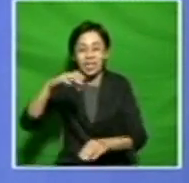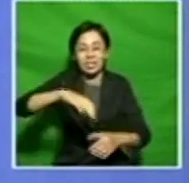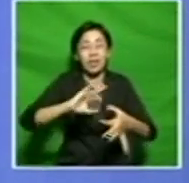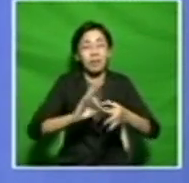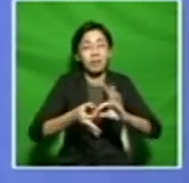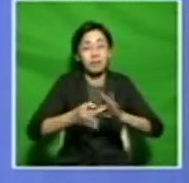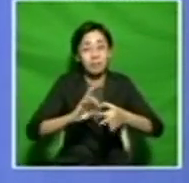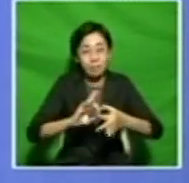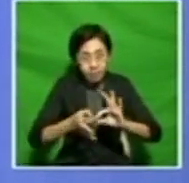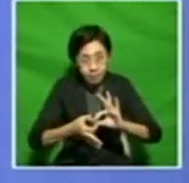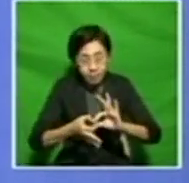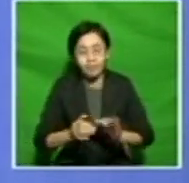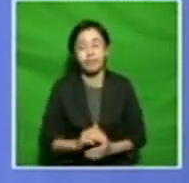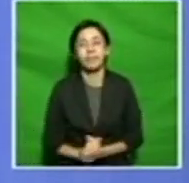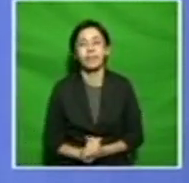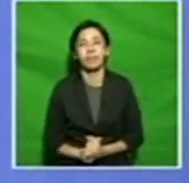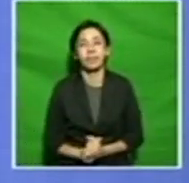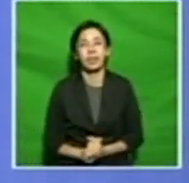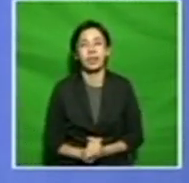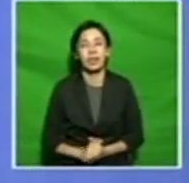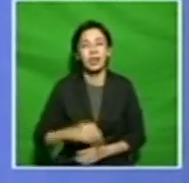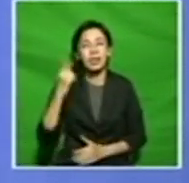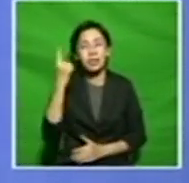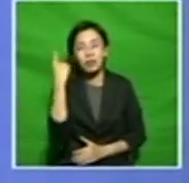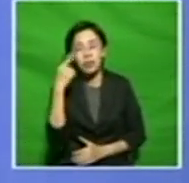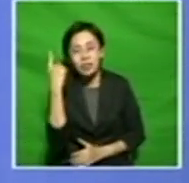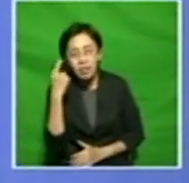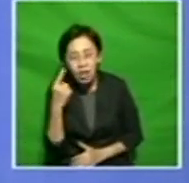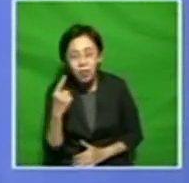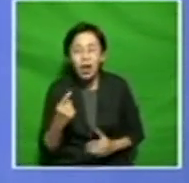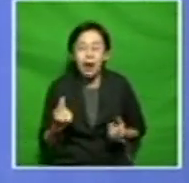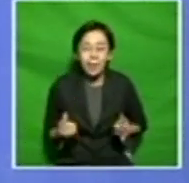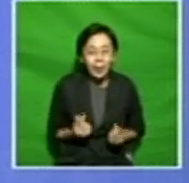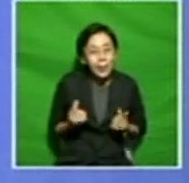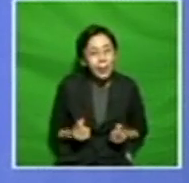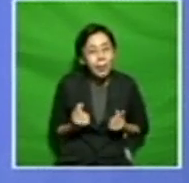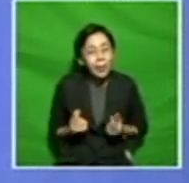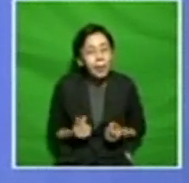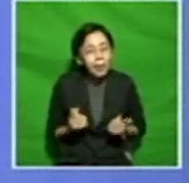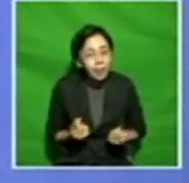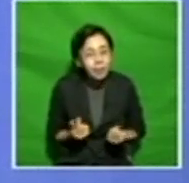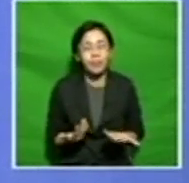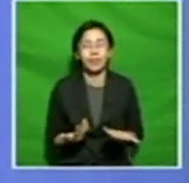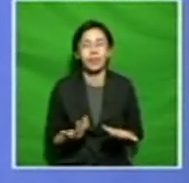าปิดสถานบริการปิดสถานบันเทิง